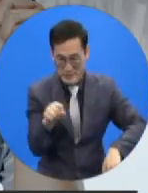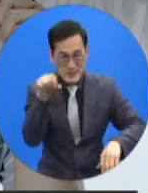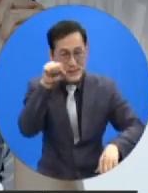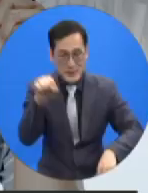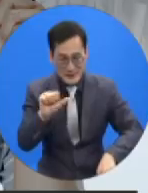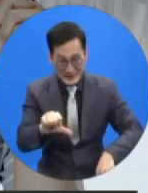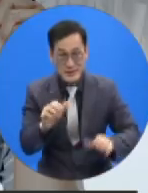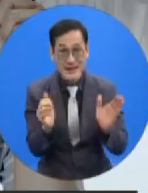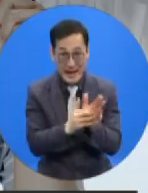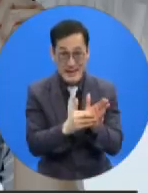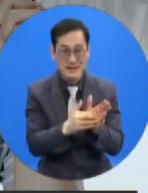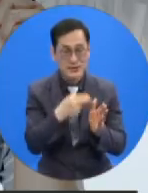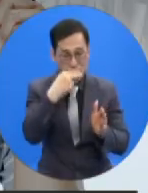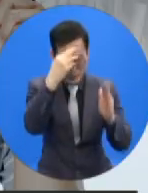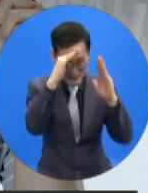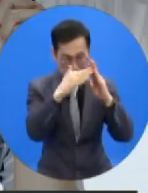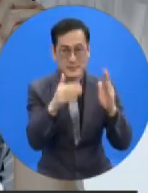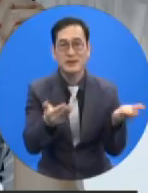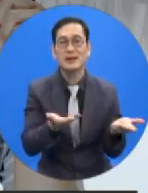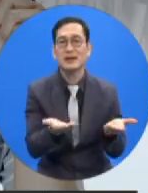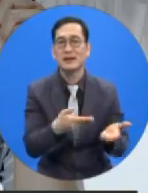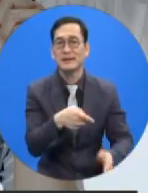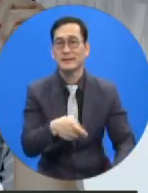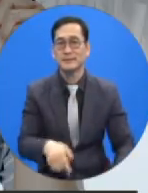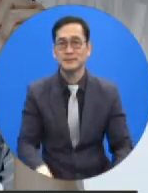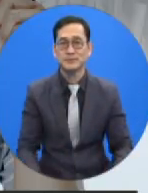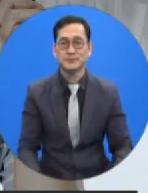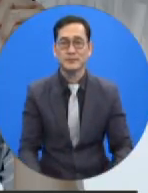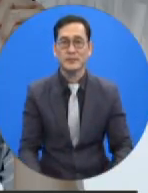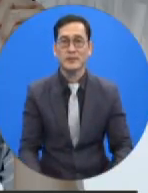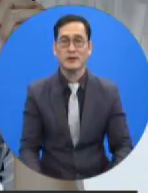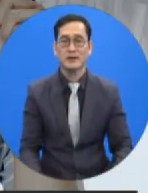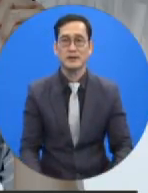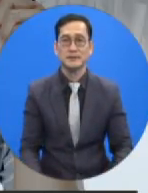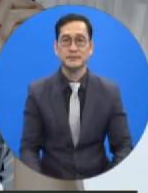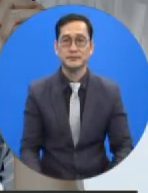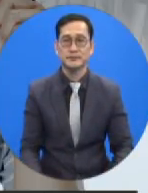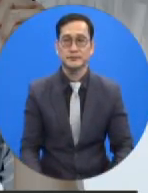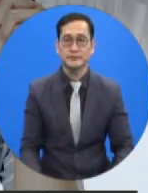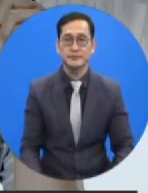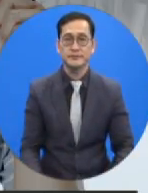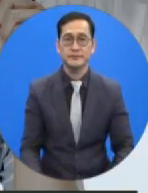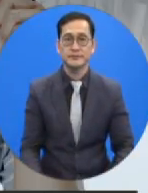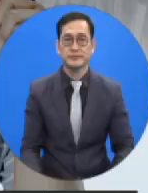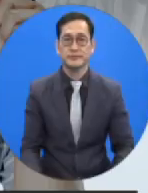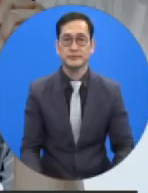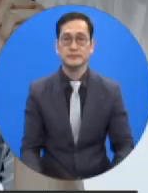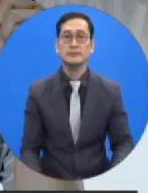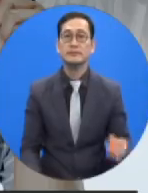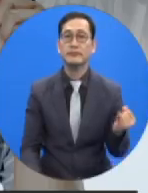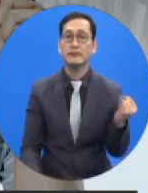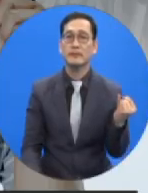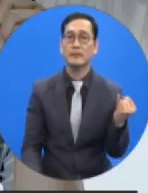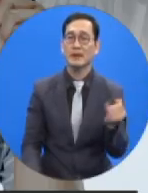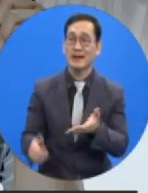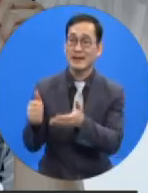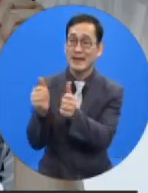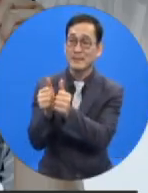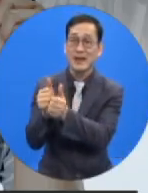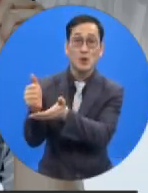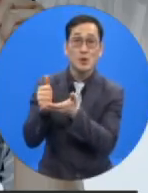해당 유흥주점에서 근무를 했고요. 그날 그 시간 이 유흥주점을 찾은 남성